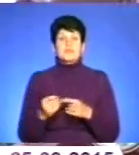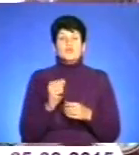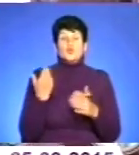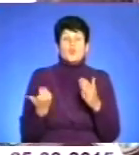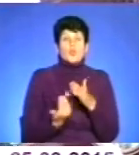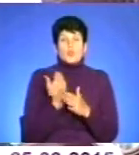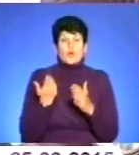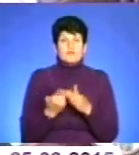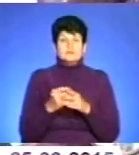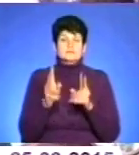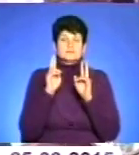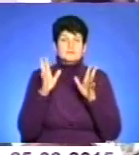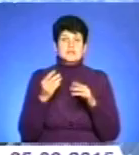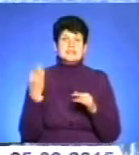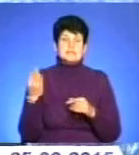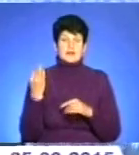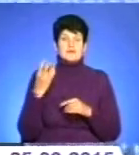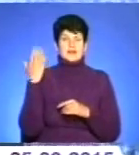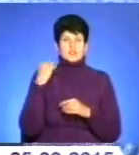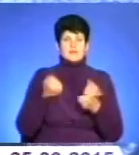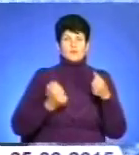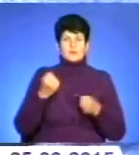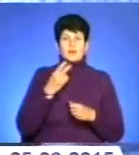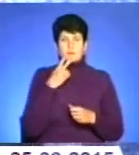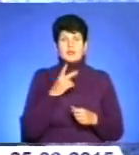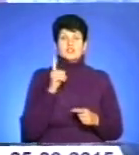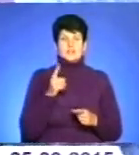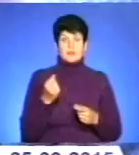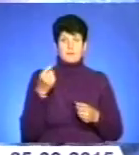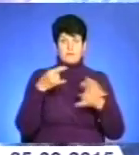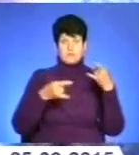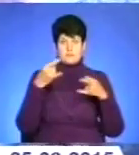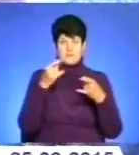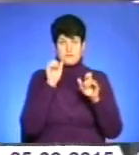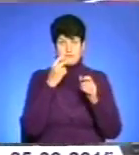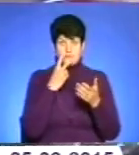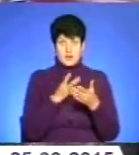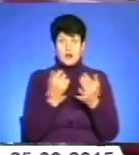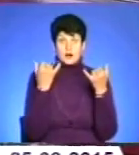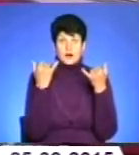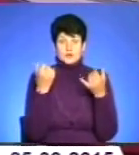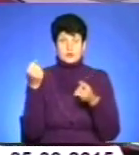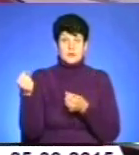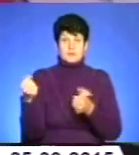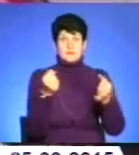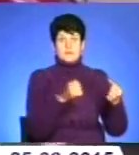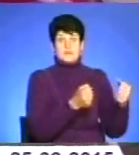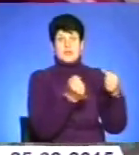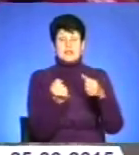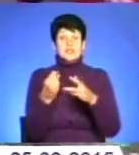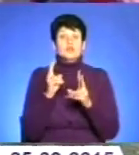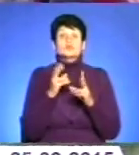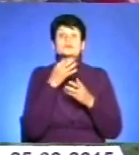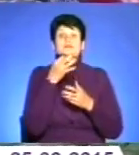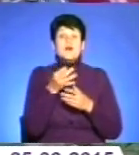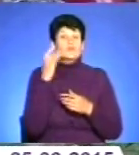завжди цікаве. Раніше такі автомобілі діти бачили тільки по телевізорі. Сьогодні вони на них катаються. І хто сказав, що